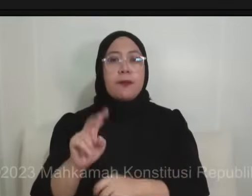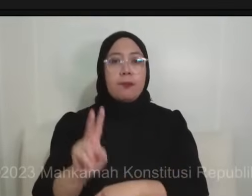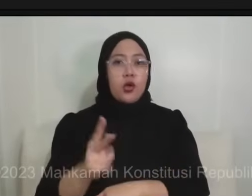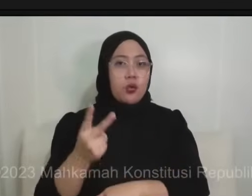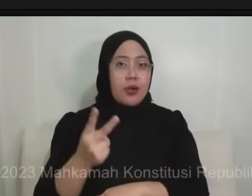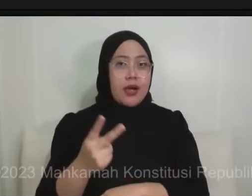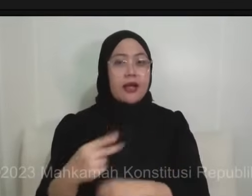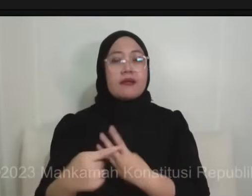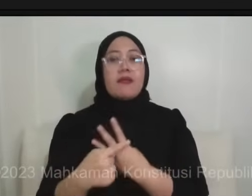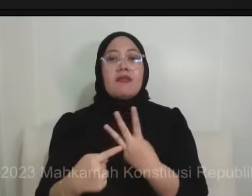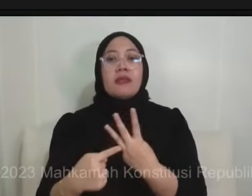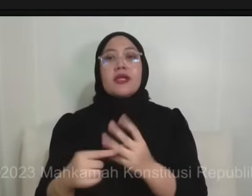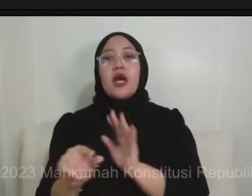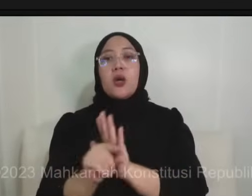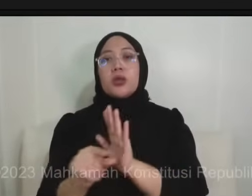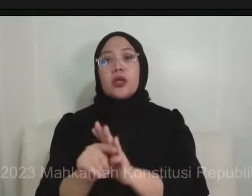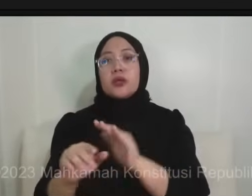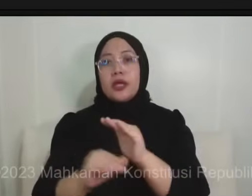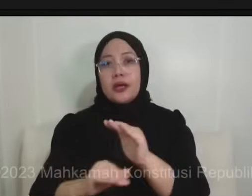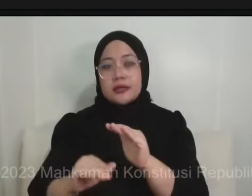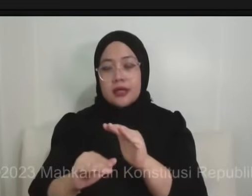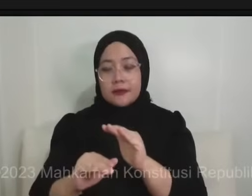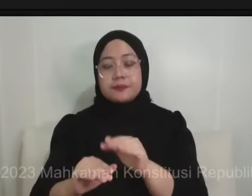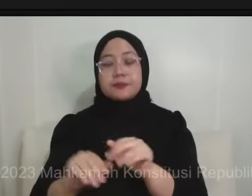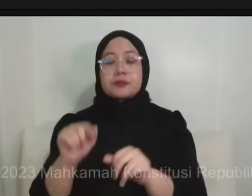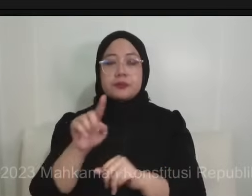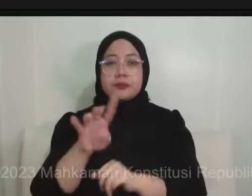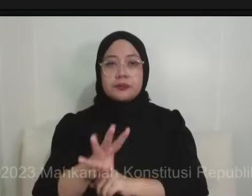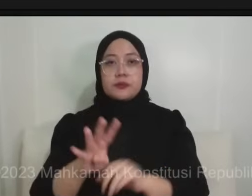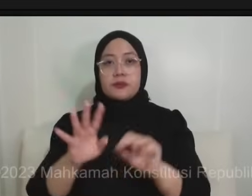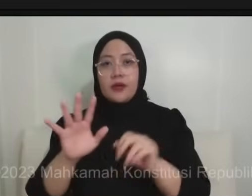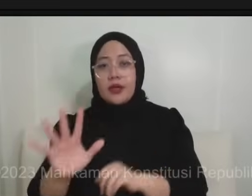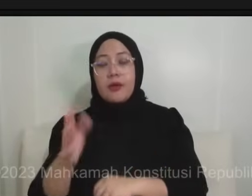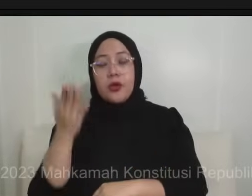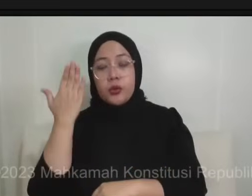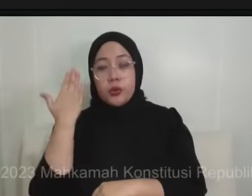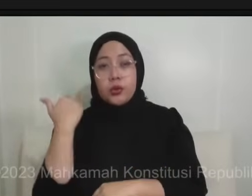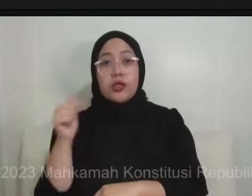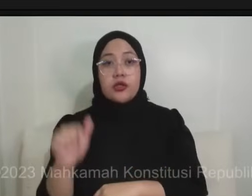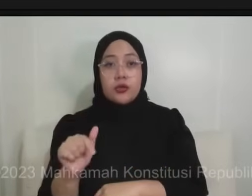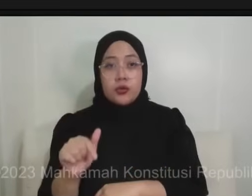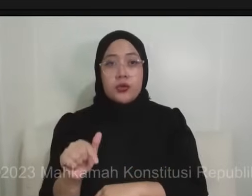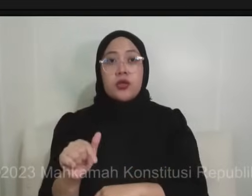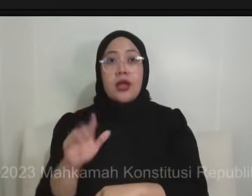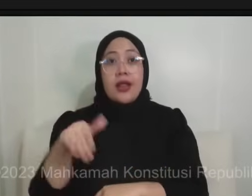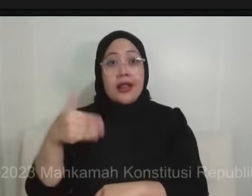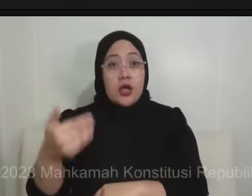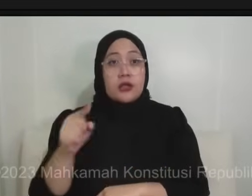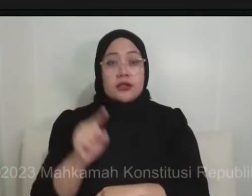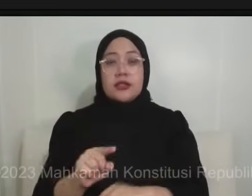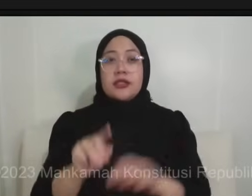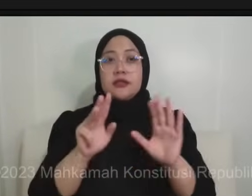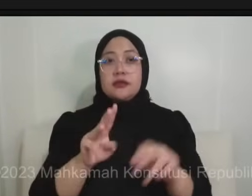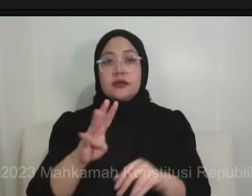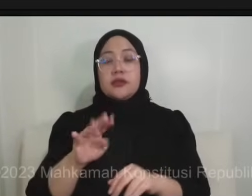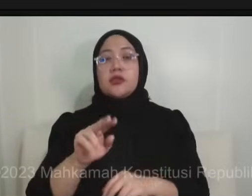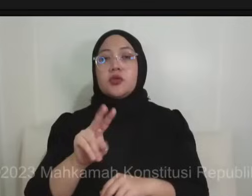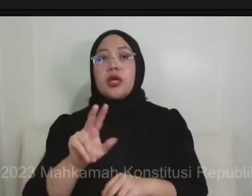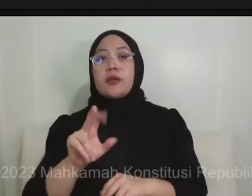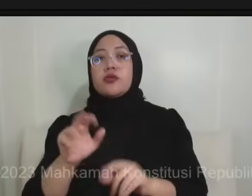undang-undang dasar 195 yang pada masanya tahun 9 sampai 2002 telah